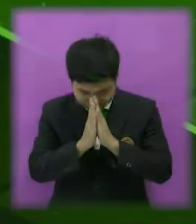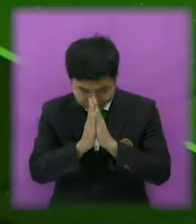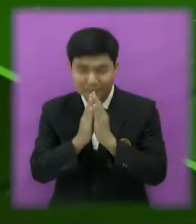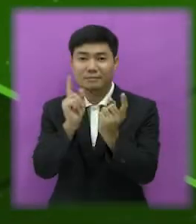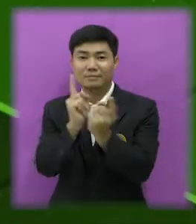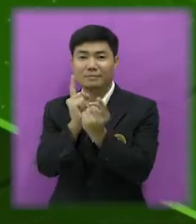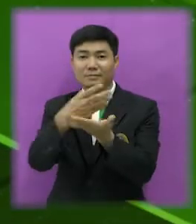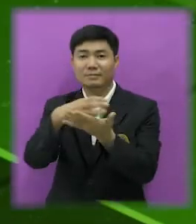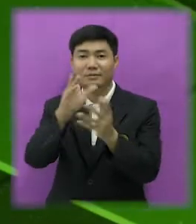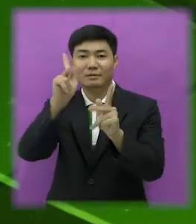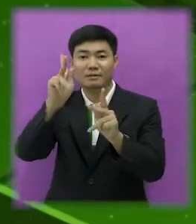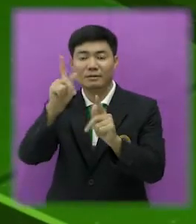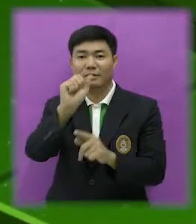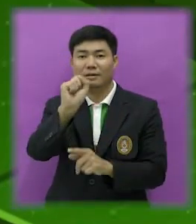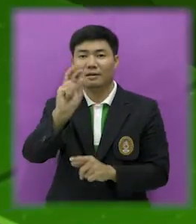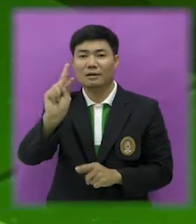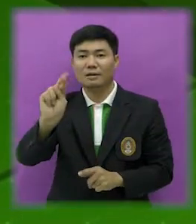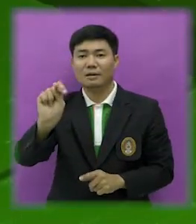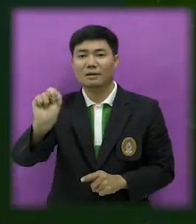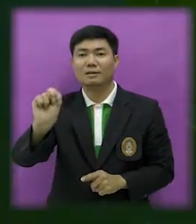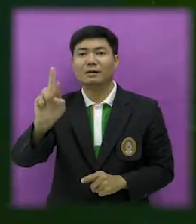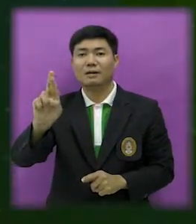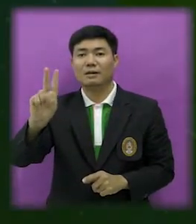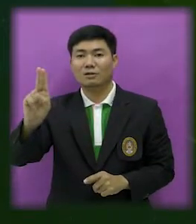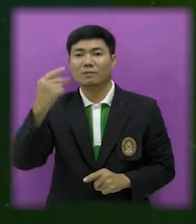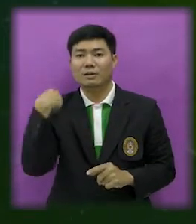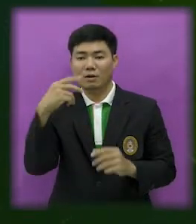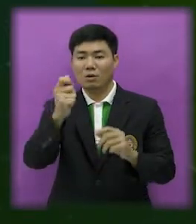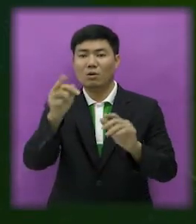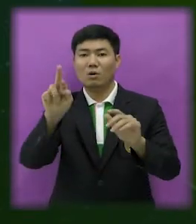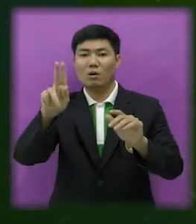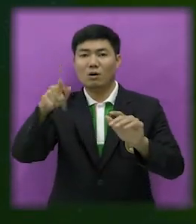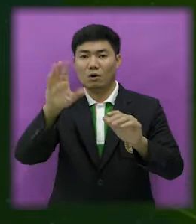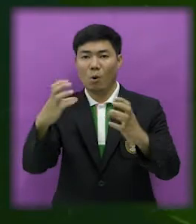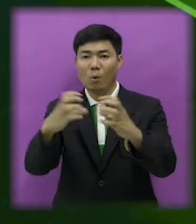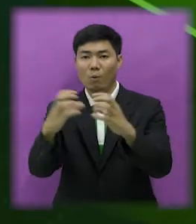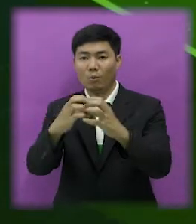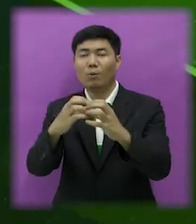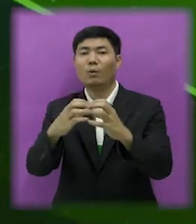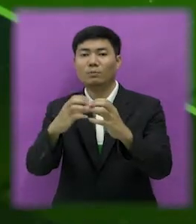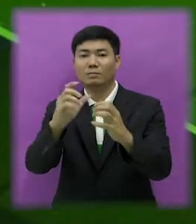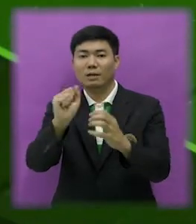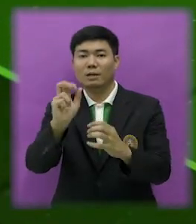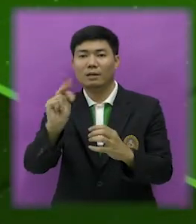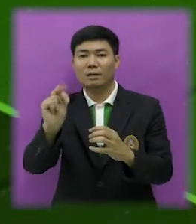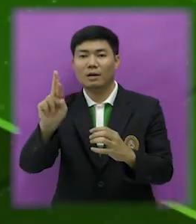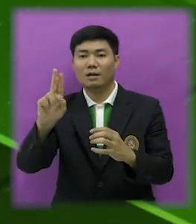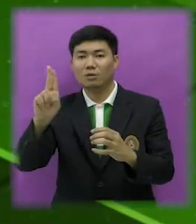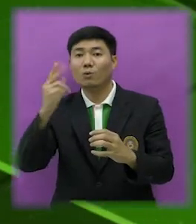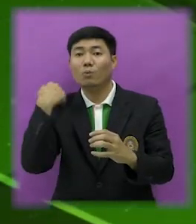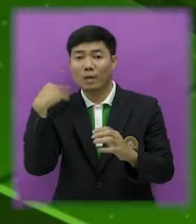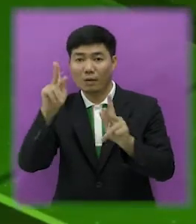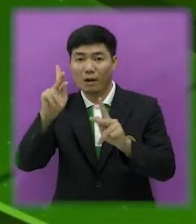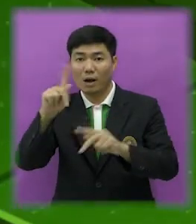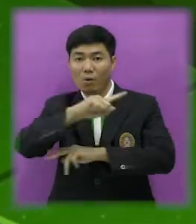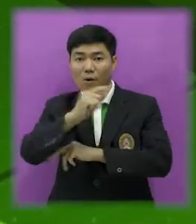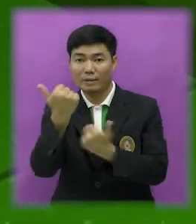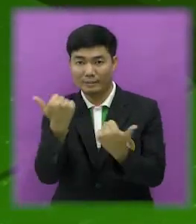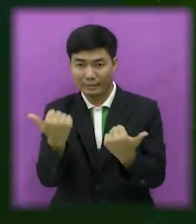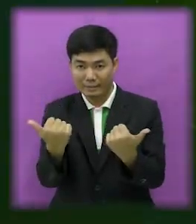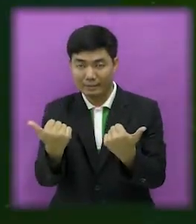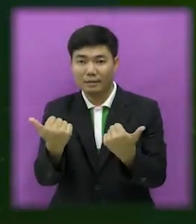สวัสดีค่ะพบกับการรายงานข่าว SNRU News กับดิฉันออนปริยาสินยูและทีมข่าว SNRU News ค่ะข่าวแ